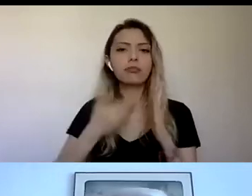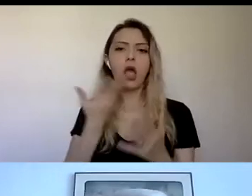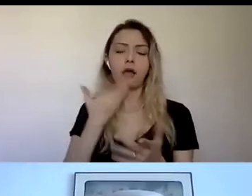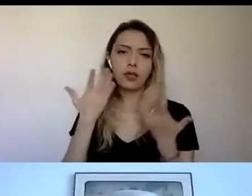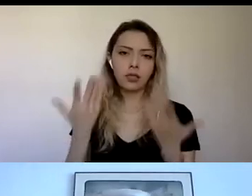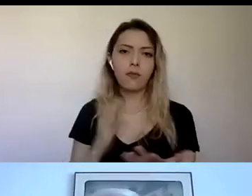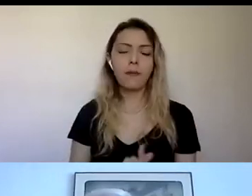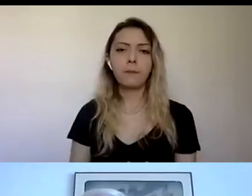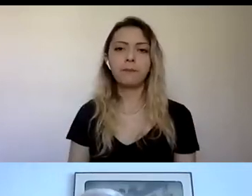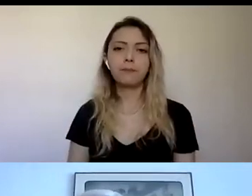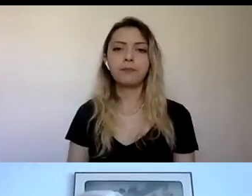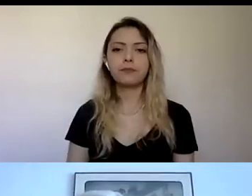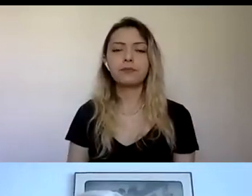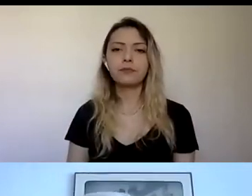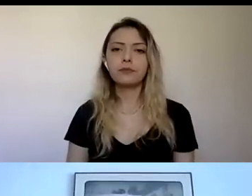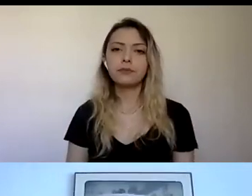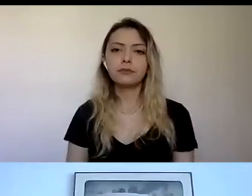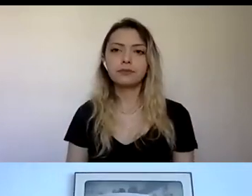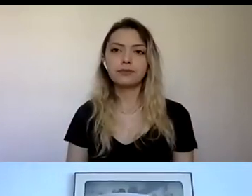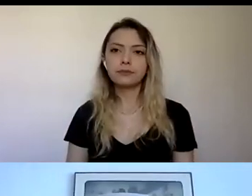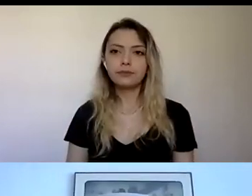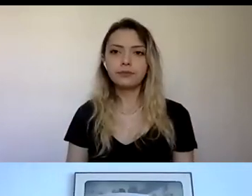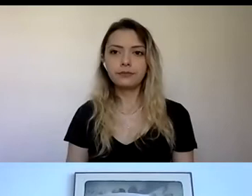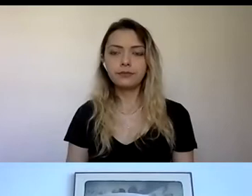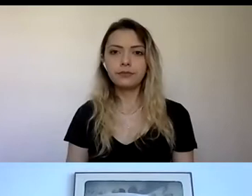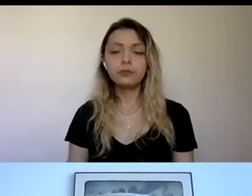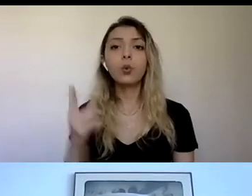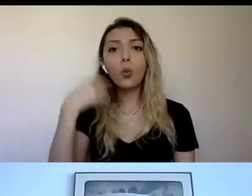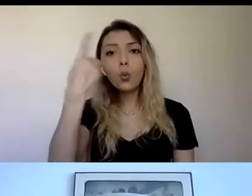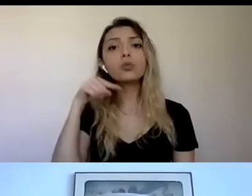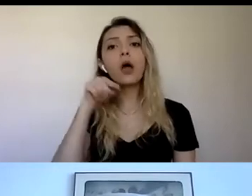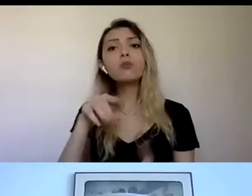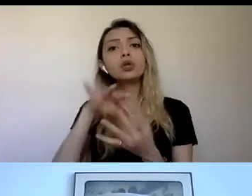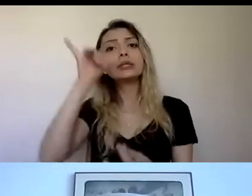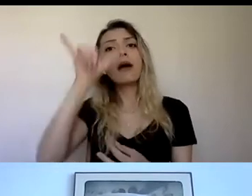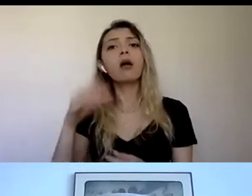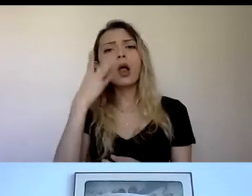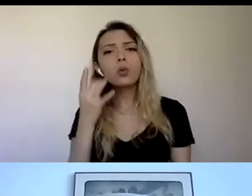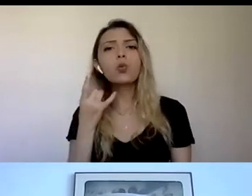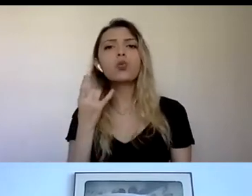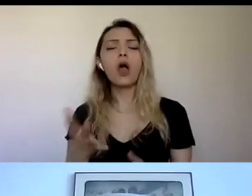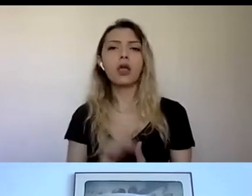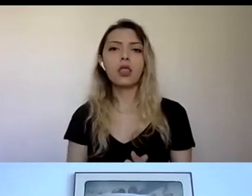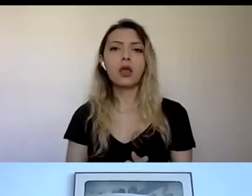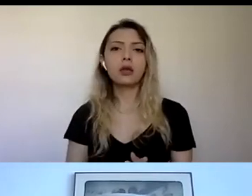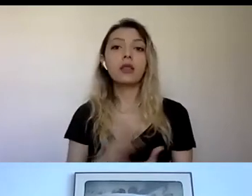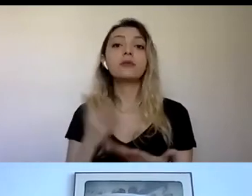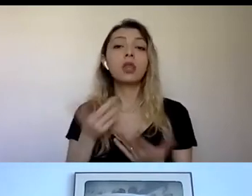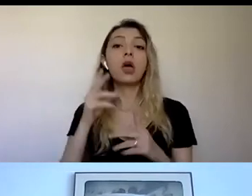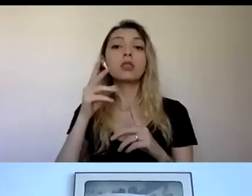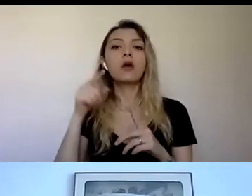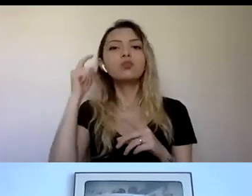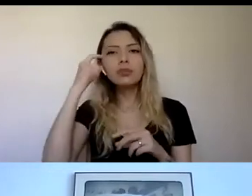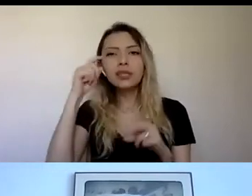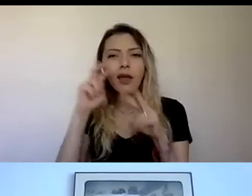yasal dayanağınız olmuş olur. O bakımdan insan hakları göstergeleri aslında izleme için olmazsa